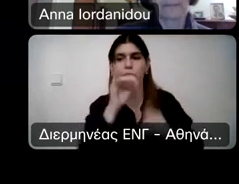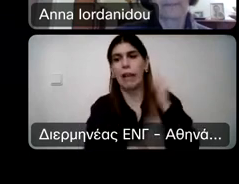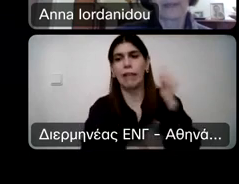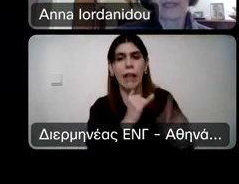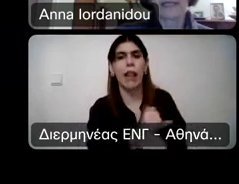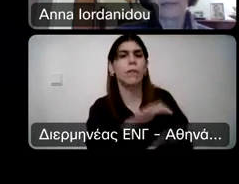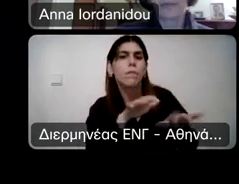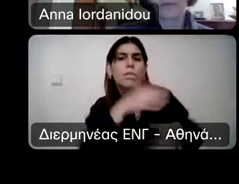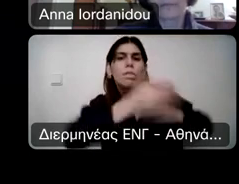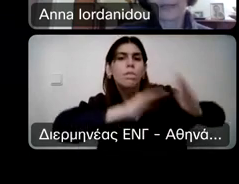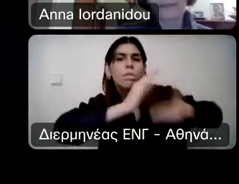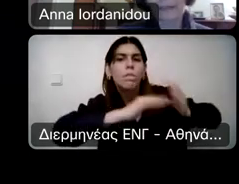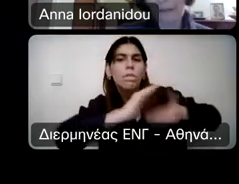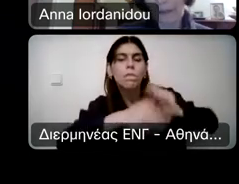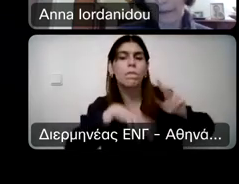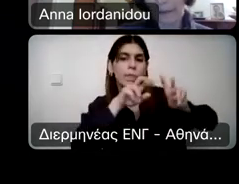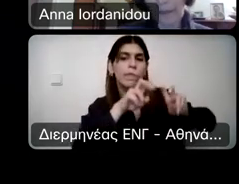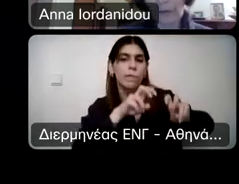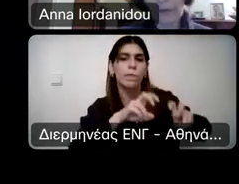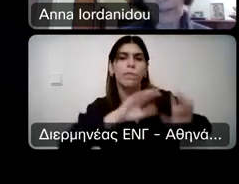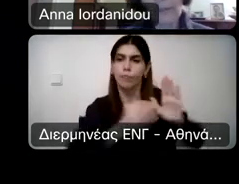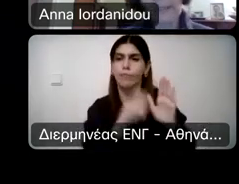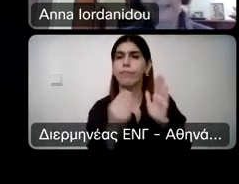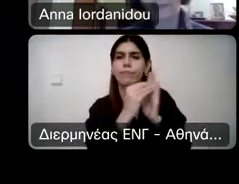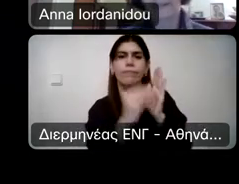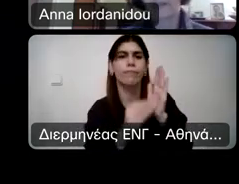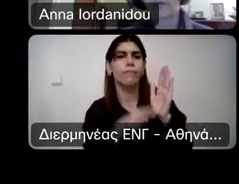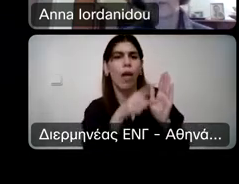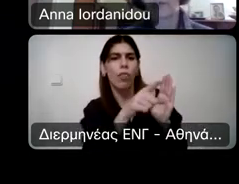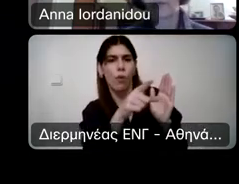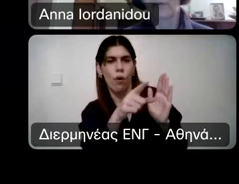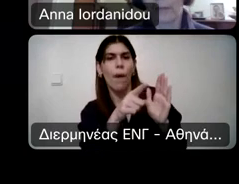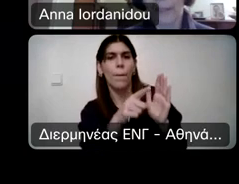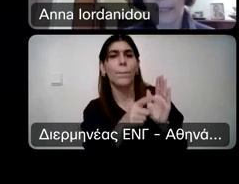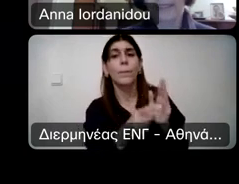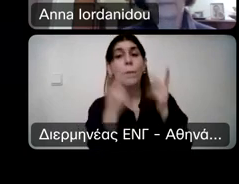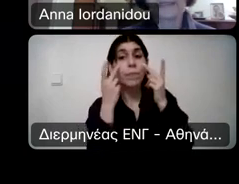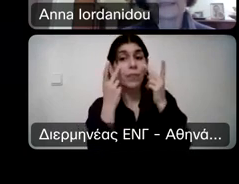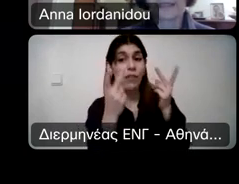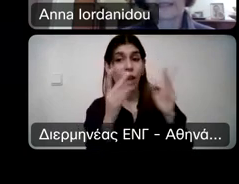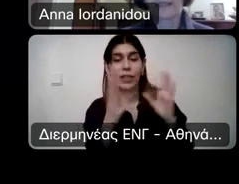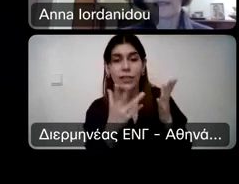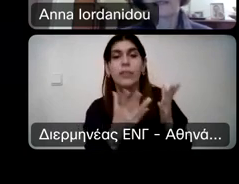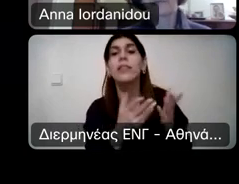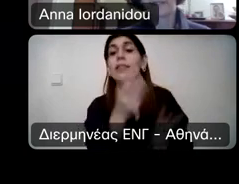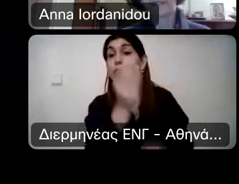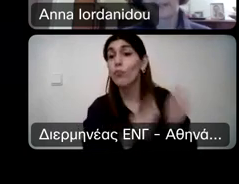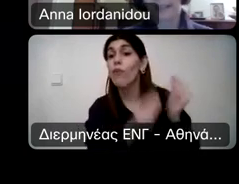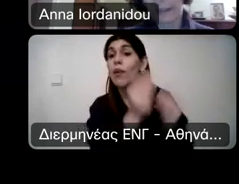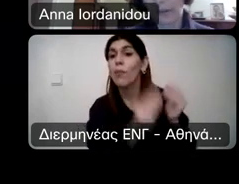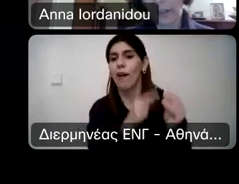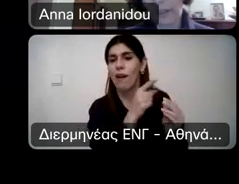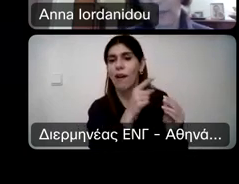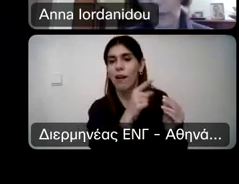επικαιροποιημένη. Λοιπόν, βλέπετε εδώ ότι έχουμε ένα σημαντικό πρόβλημα με αυτές